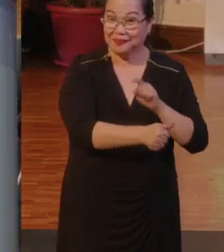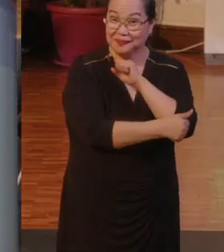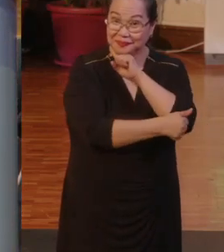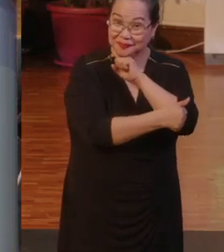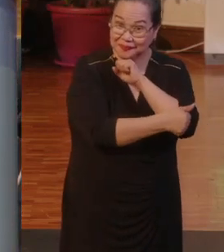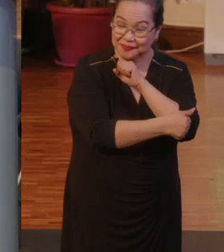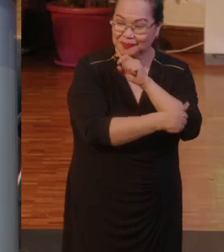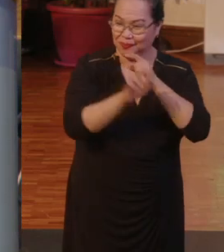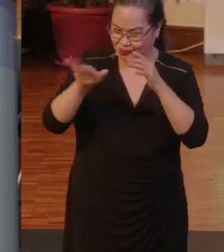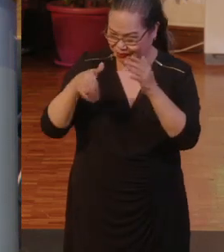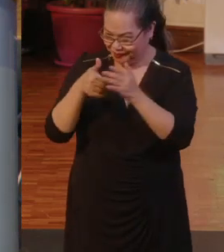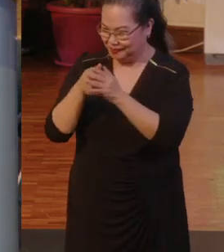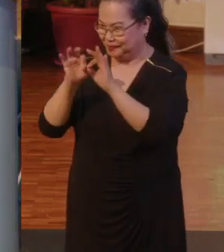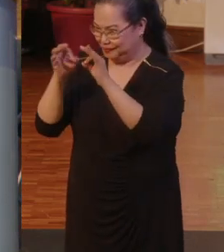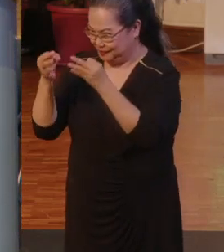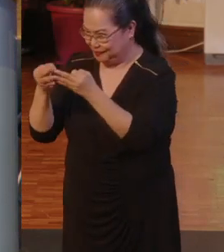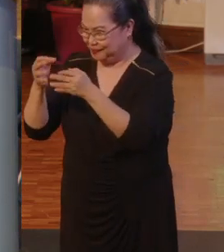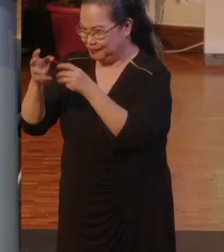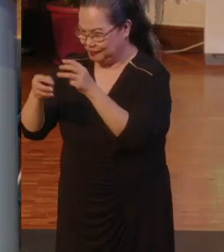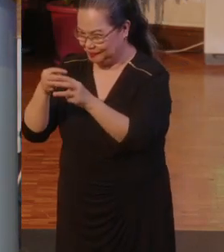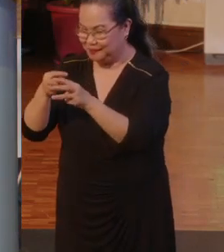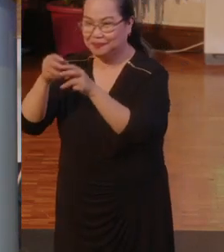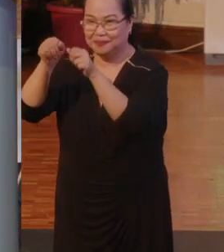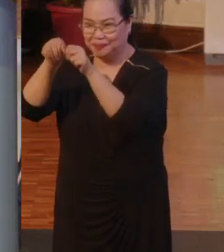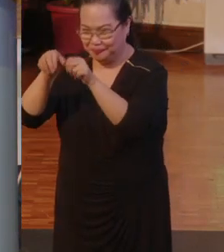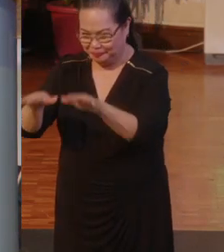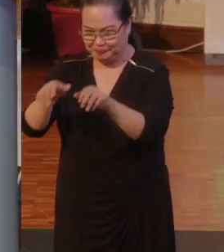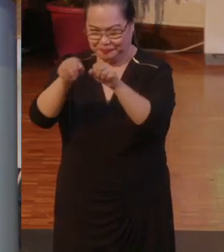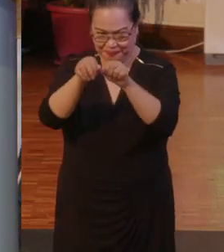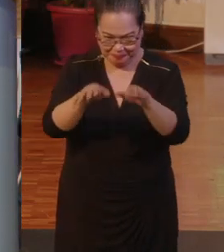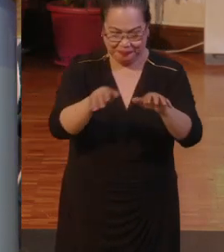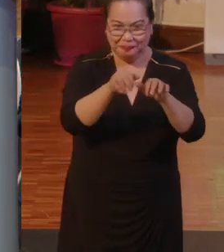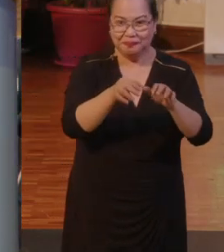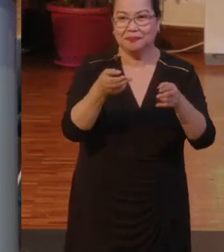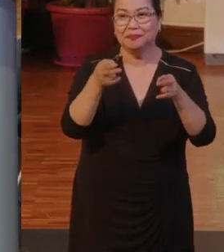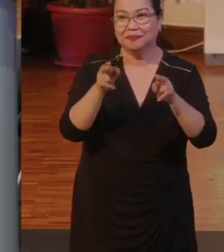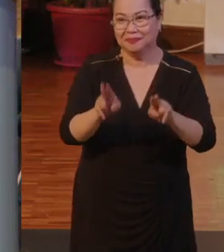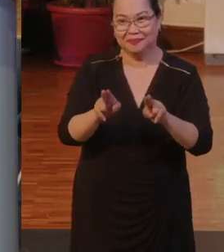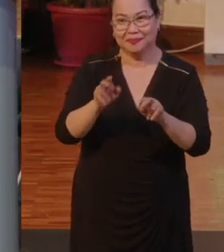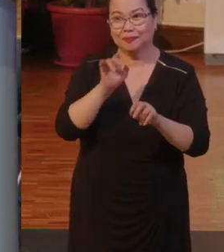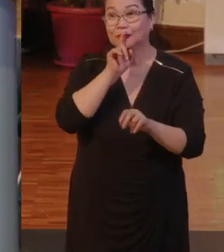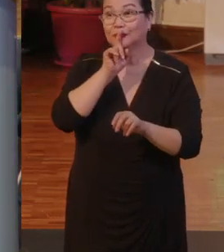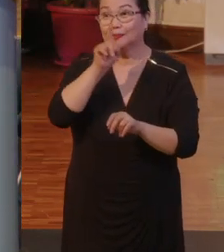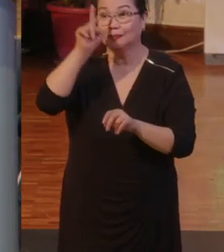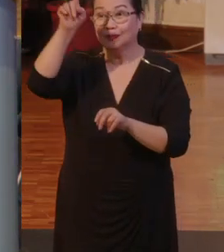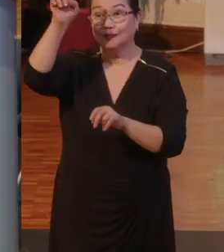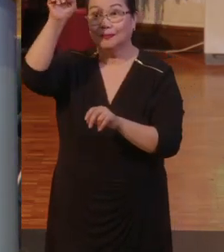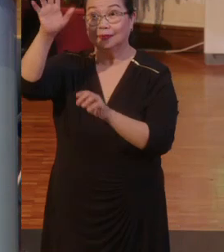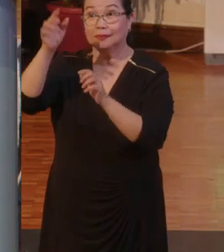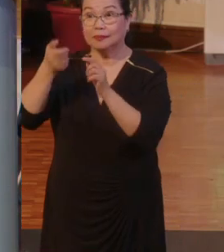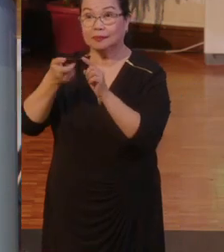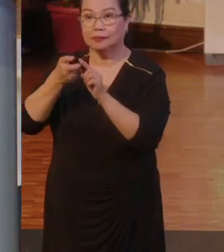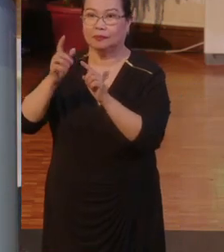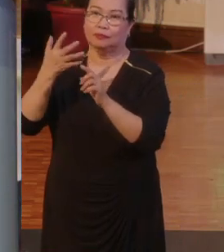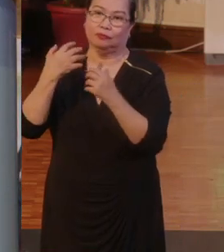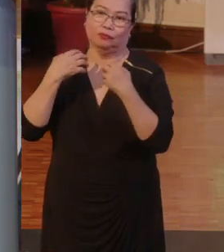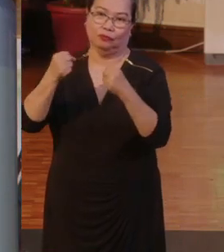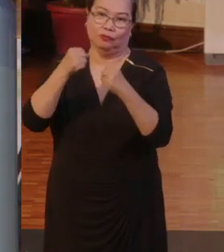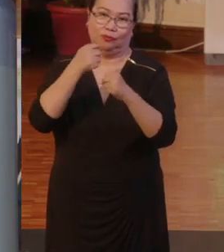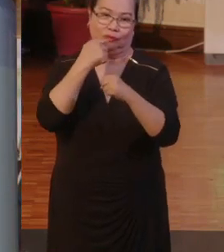of the world will be blessed ay kanyang tinupad sa pamamagitan ng bayang nanggaling sa kanyang